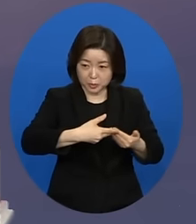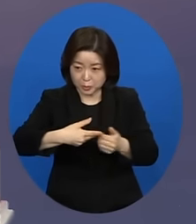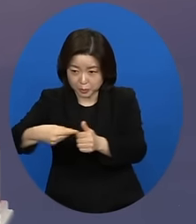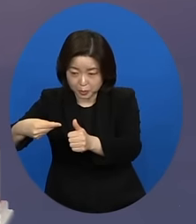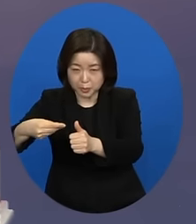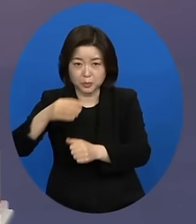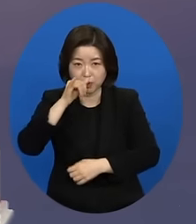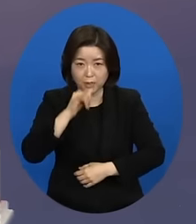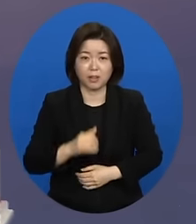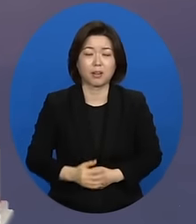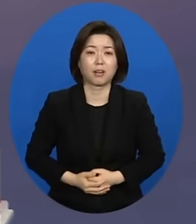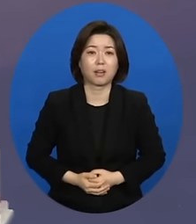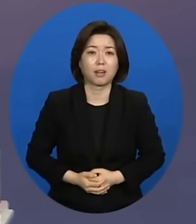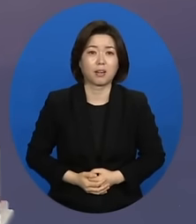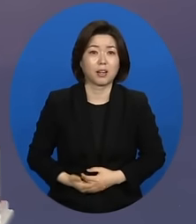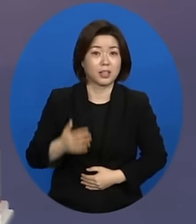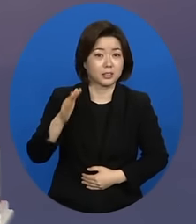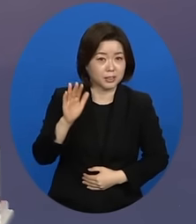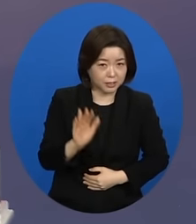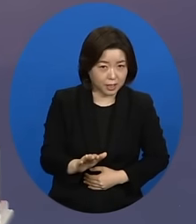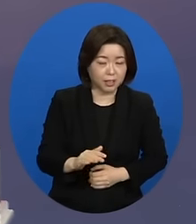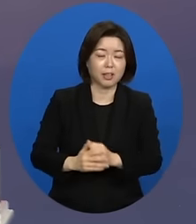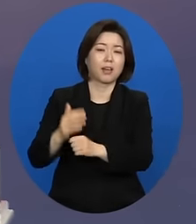받았는데 하나님이